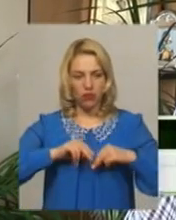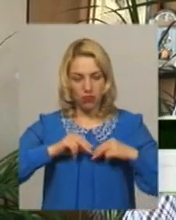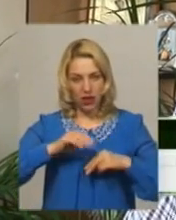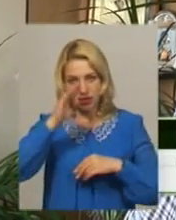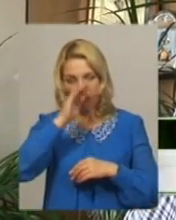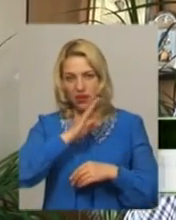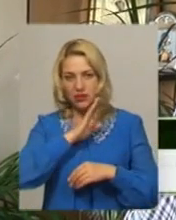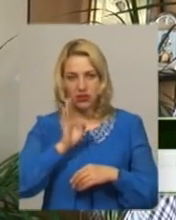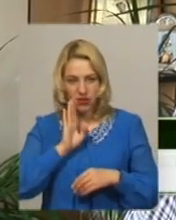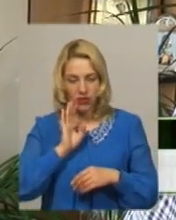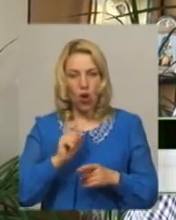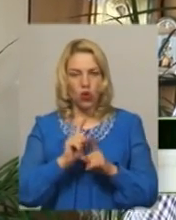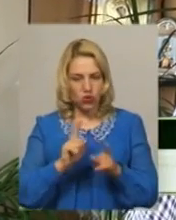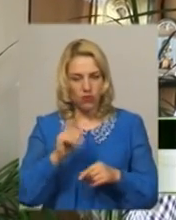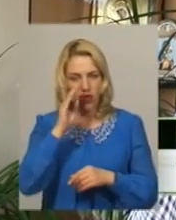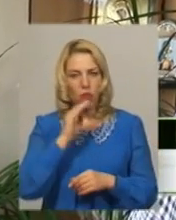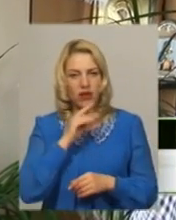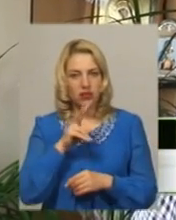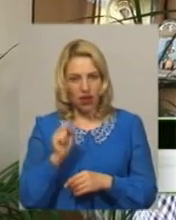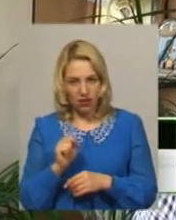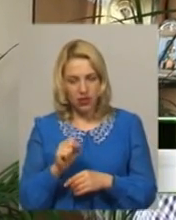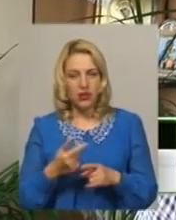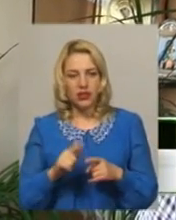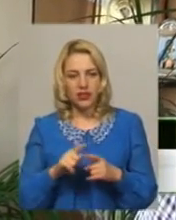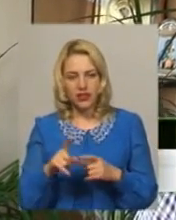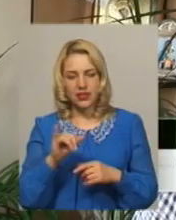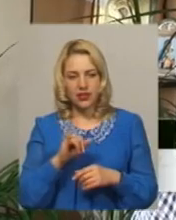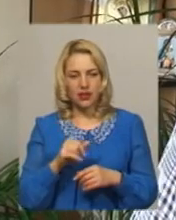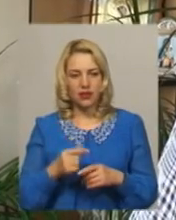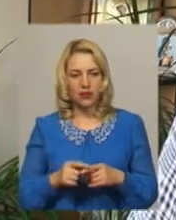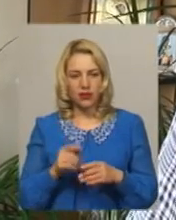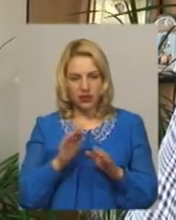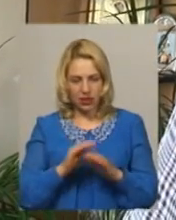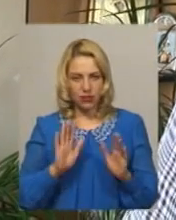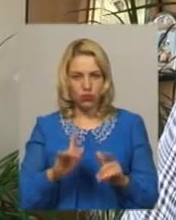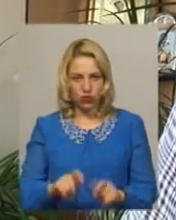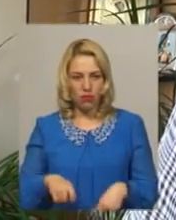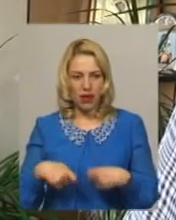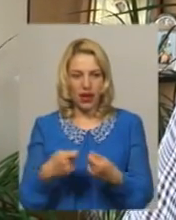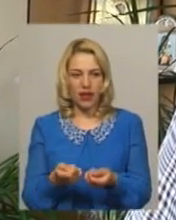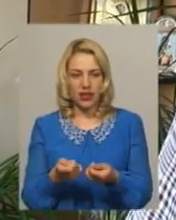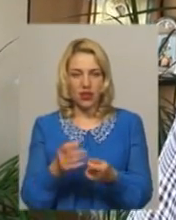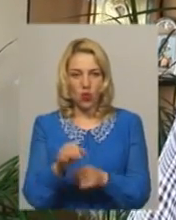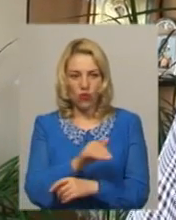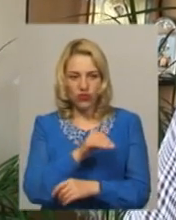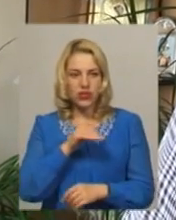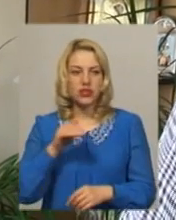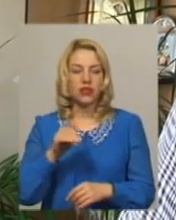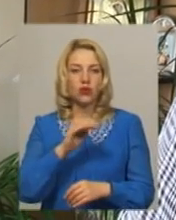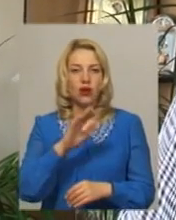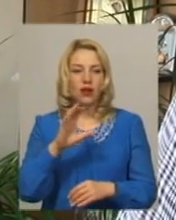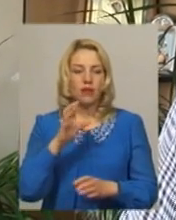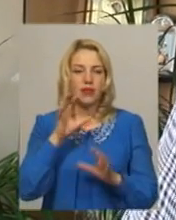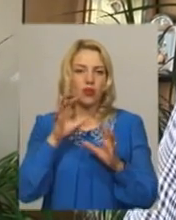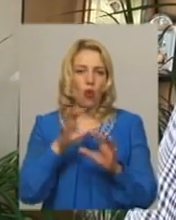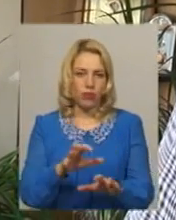батьків, особливо батька дітей, із органом опіки і піклування, діти будуть передані офіційно під опіку